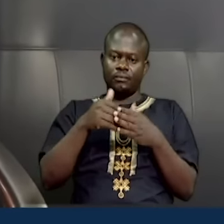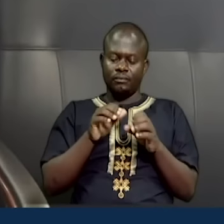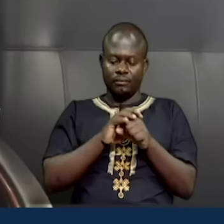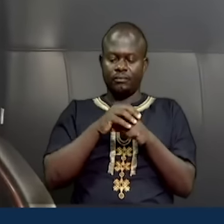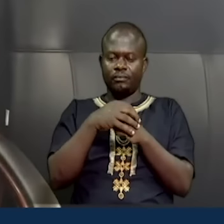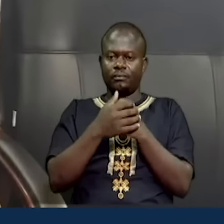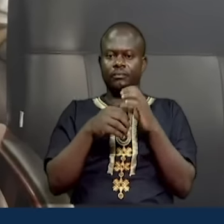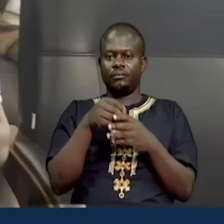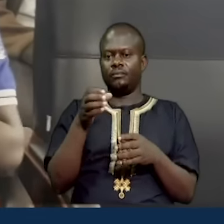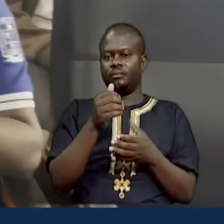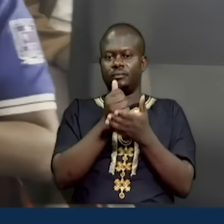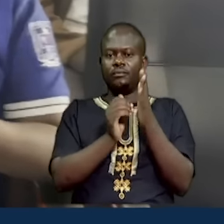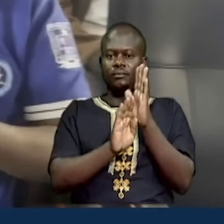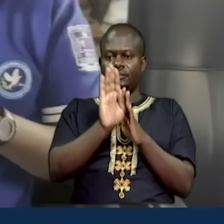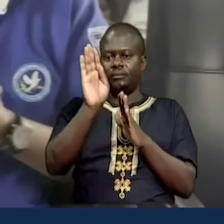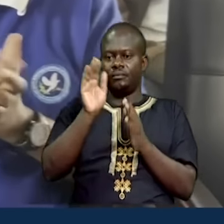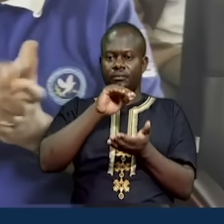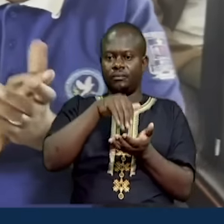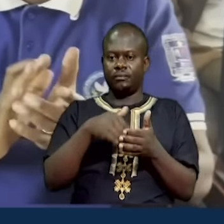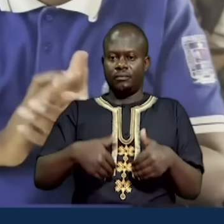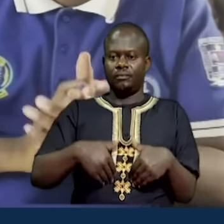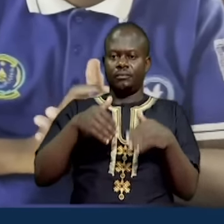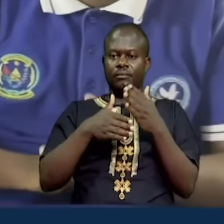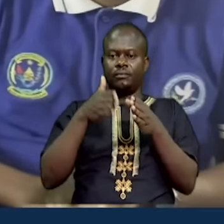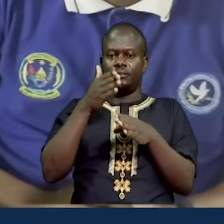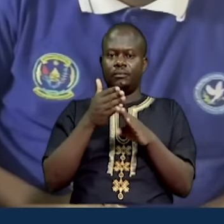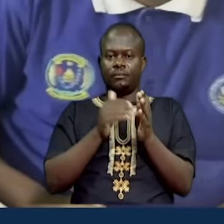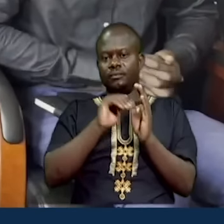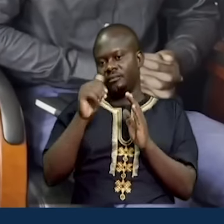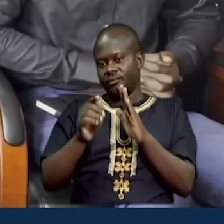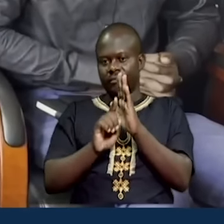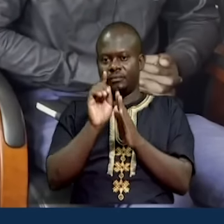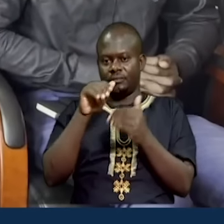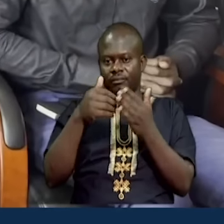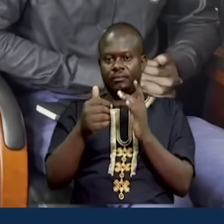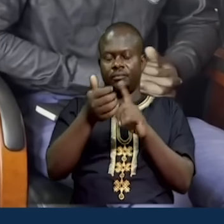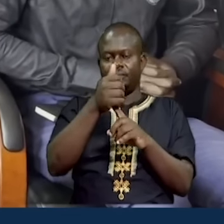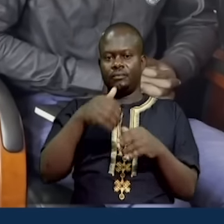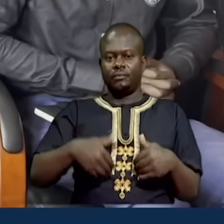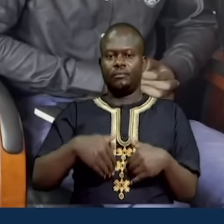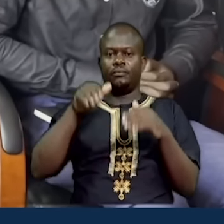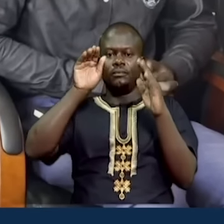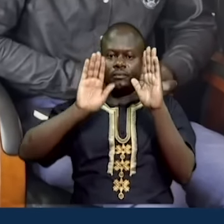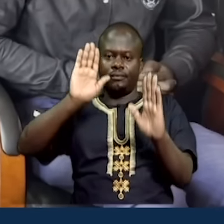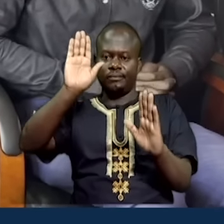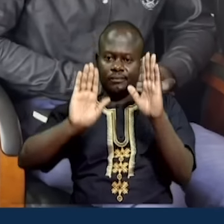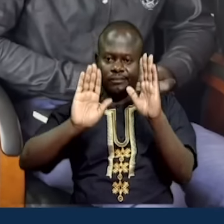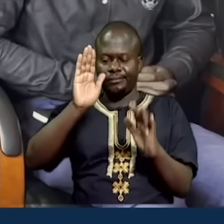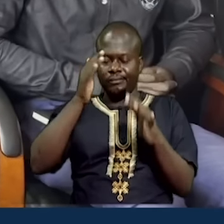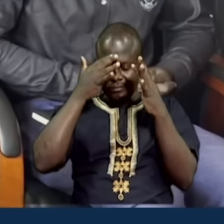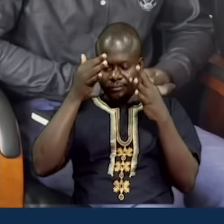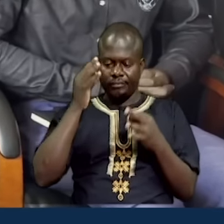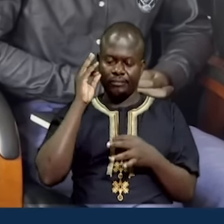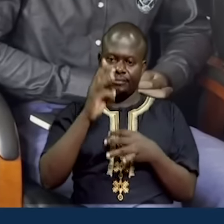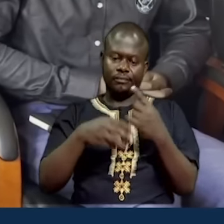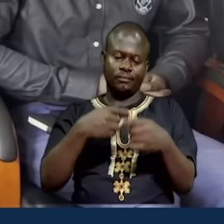mu makoperative yo kubateza imbere, ikigo cy'urubyiruko bubakiwe n'irindi terambere ryagezweho urubyiruko rubigizemo uruhare. Biyemeje ko